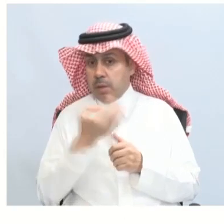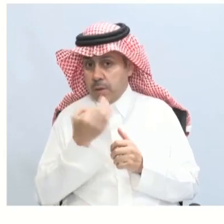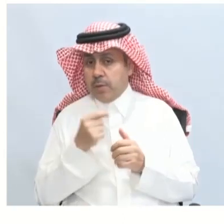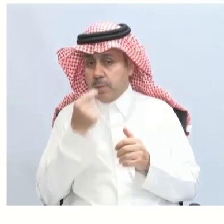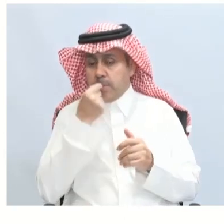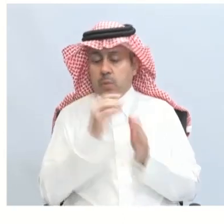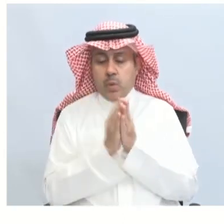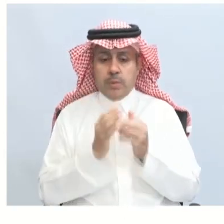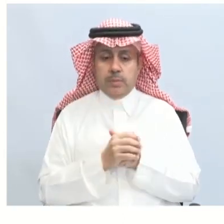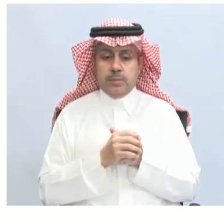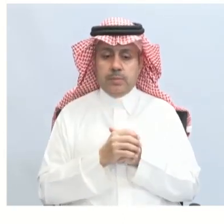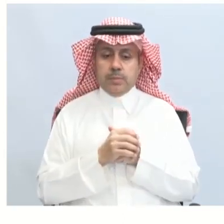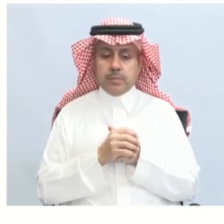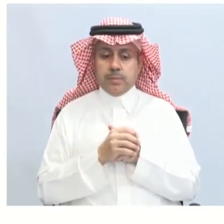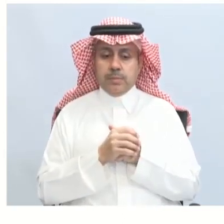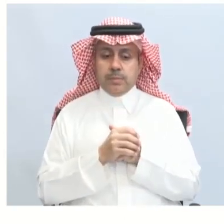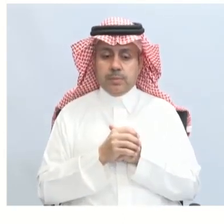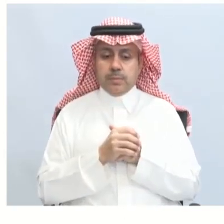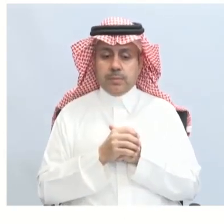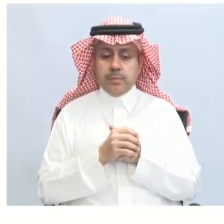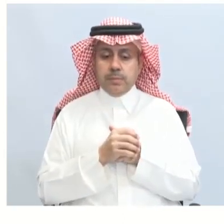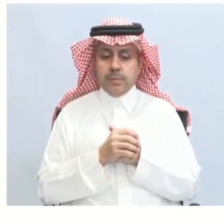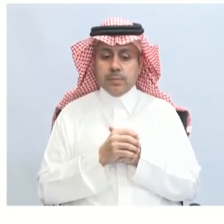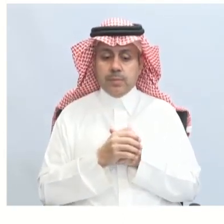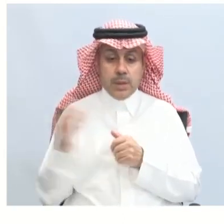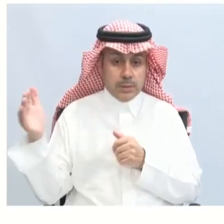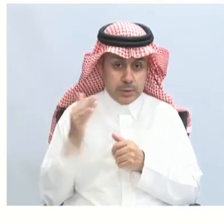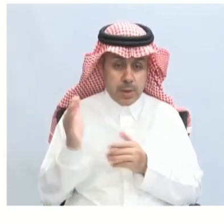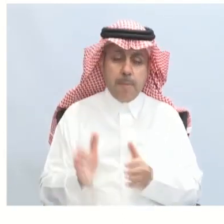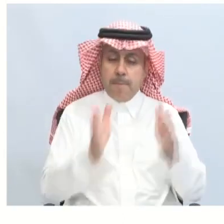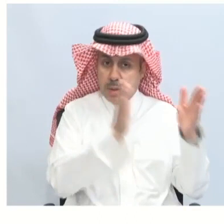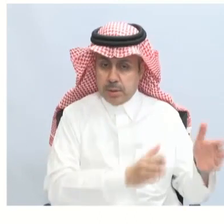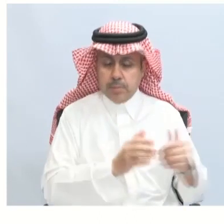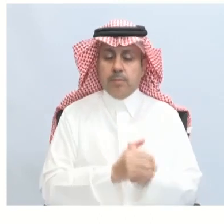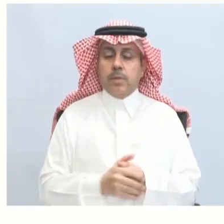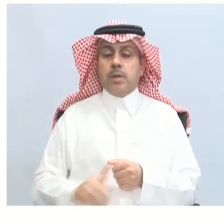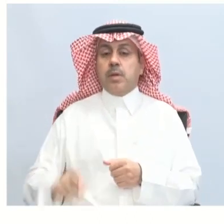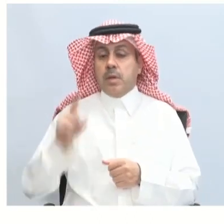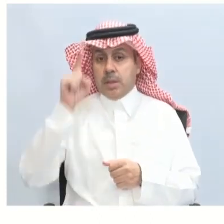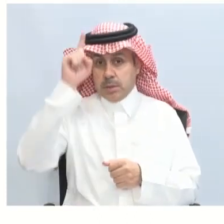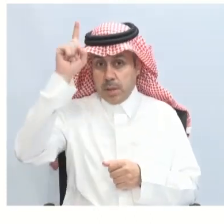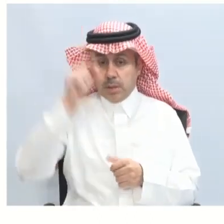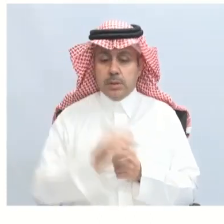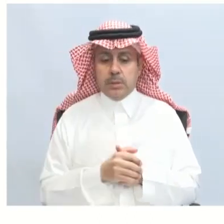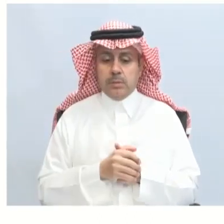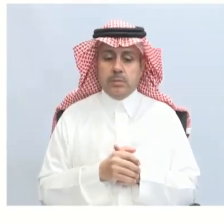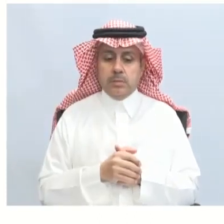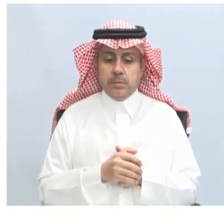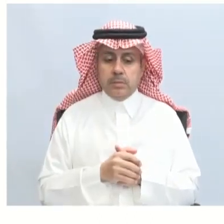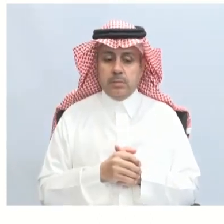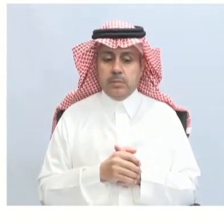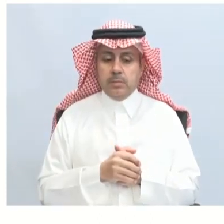القران في في في اكمال هذه الايه لهذا جاء بعدها ان الصلاه تنهى عن الفحشاء والمنكر اي